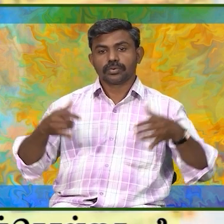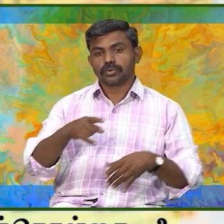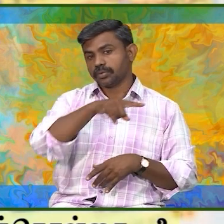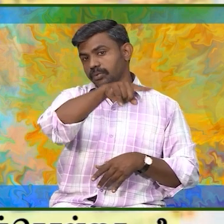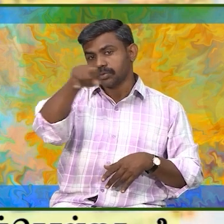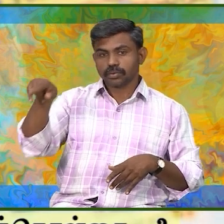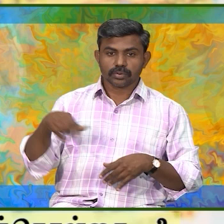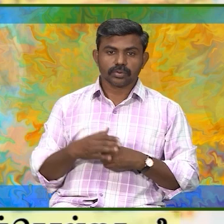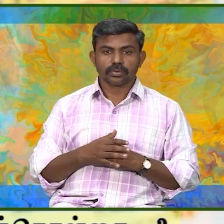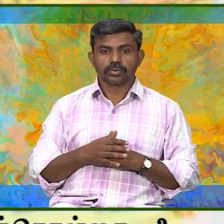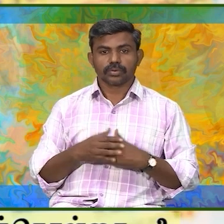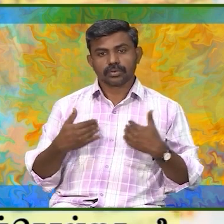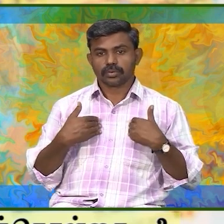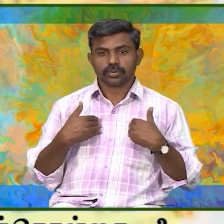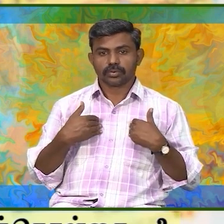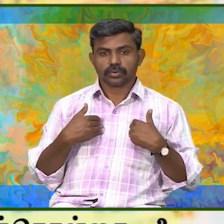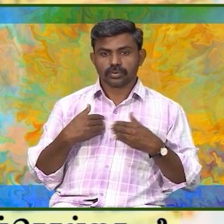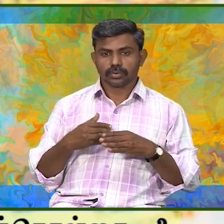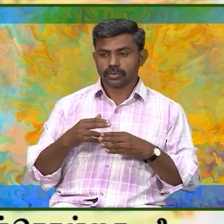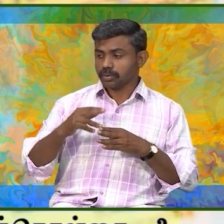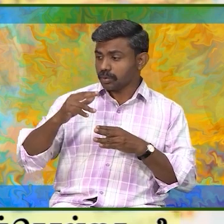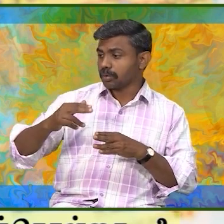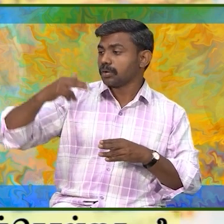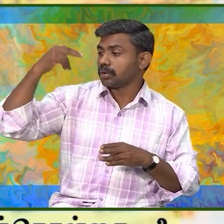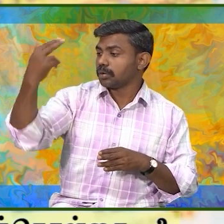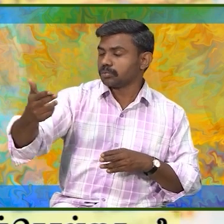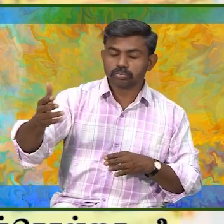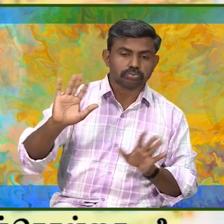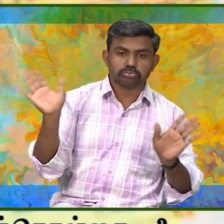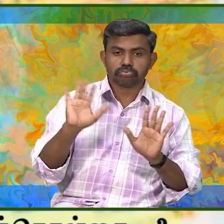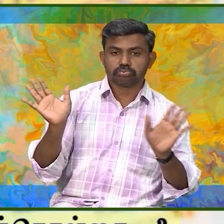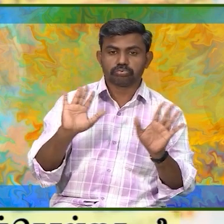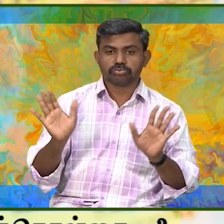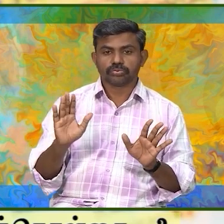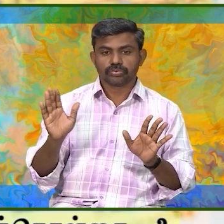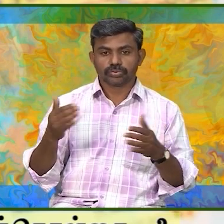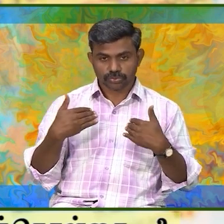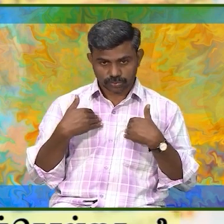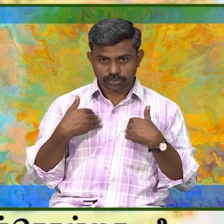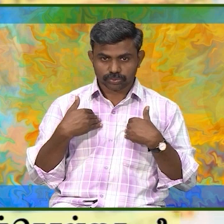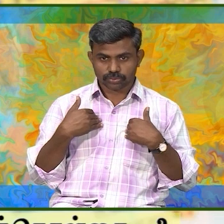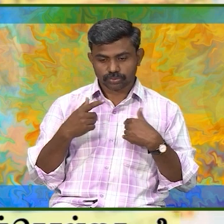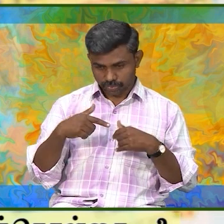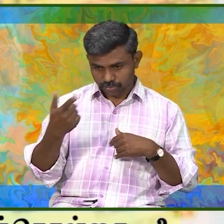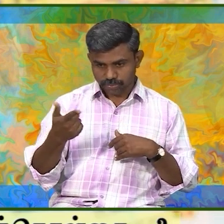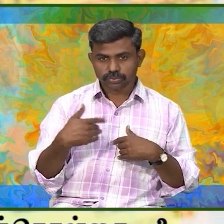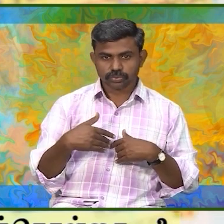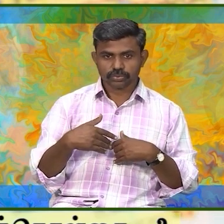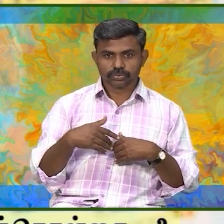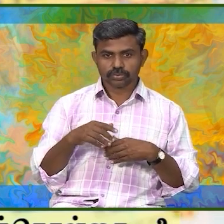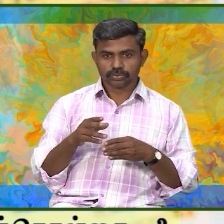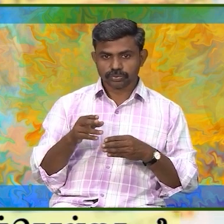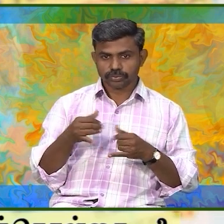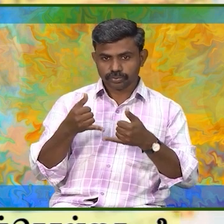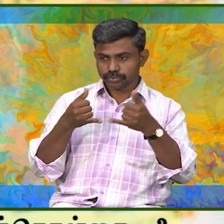எல்லைகள், நம்ம இந்திய நாடு ஒரு காலமும் அடுத்த நாட்டு எல்லைக்குள்ளே போகாது. நம்மளை மாதிரி தான், நம்ம போக மாட்டோம்ல பக்கத்து